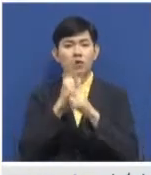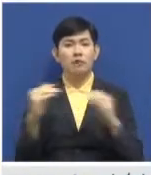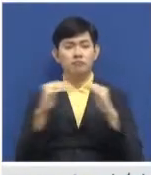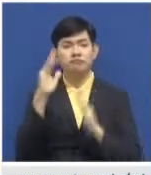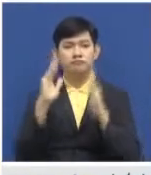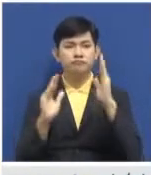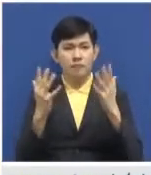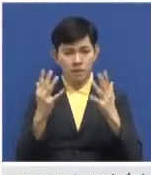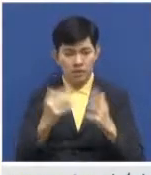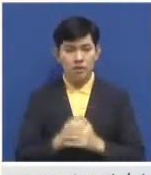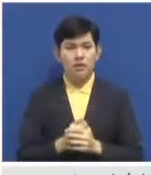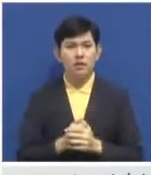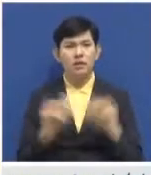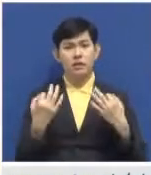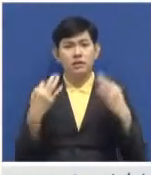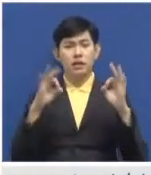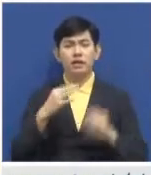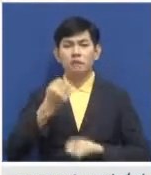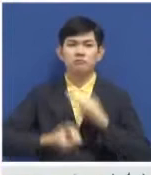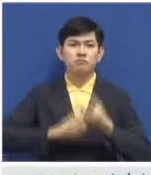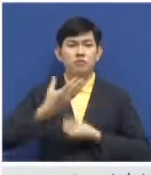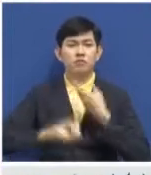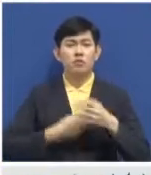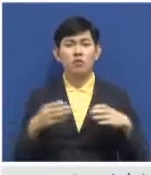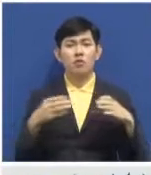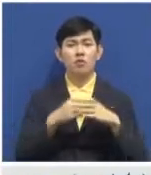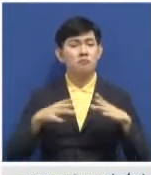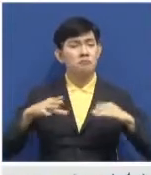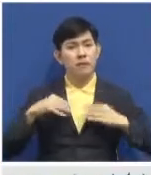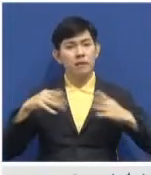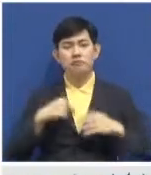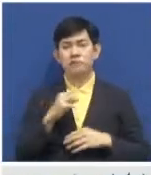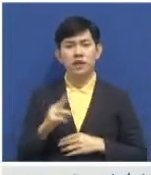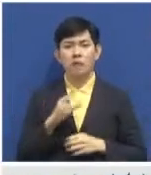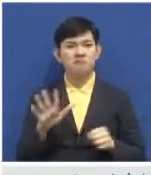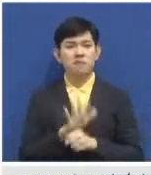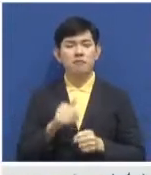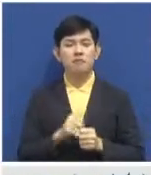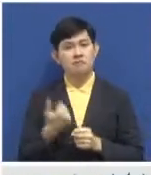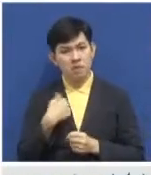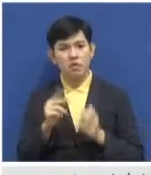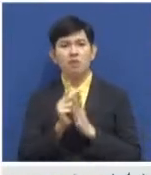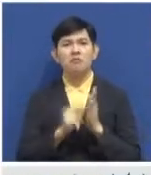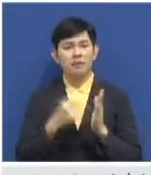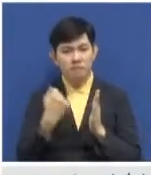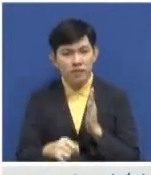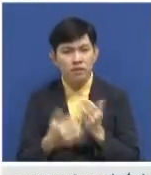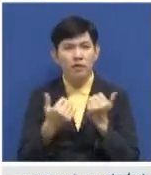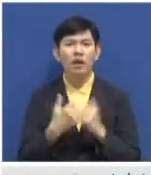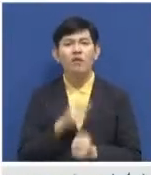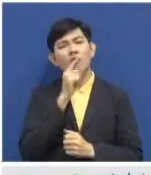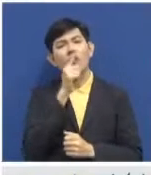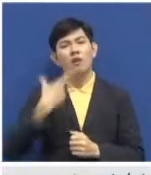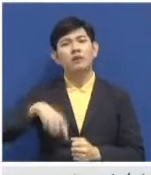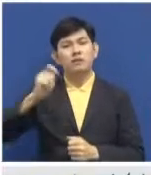ยเสรีภาพในการแสดงความคิดเห็นของฝ่ายไม่รับใช้ได้ไม่เต็มที่ครับหลายคนถูกดำเนินคดีจนตอนนี้ยังต้องขึ้นโรงขึ้นศ